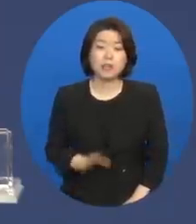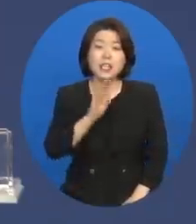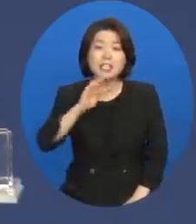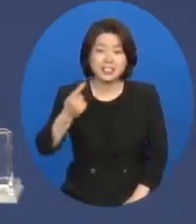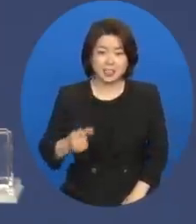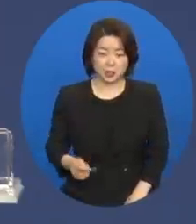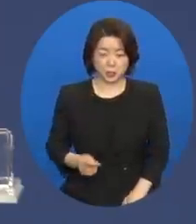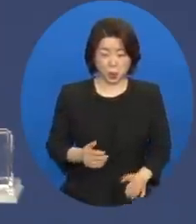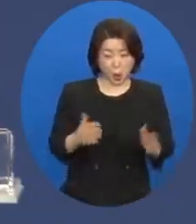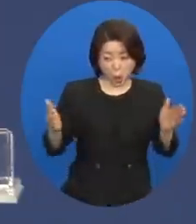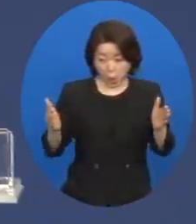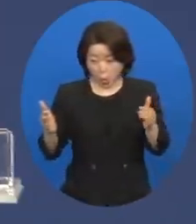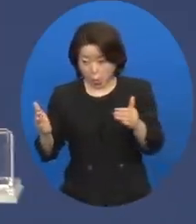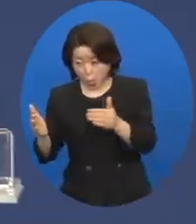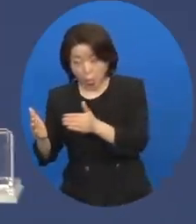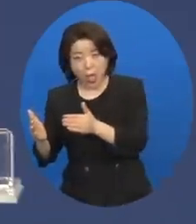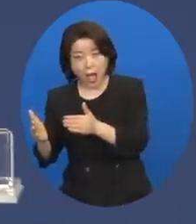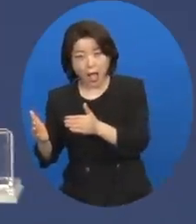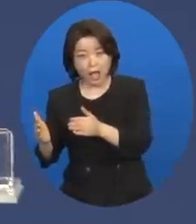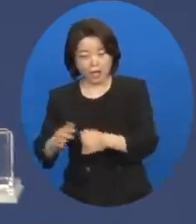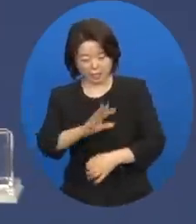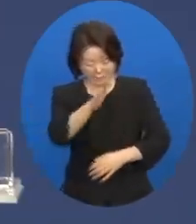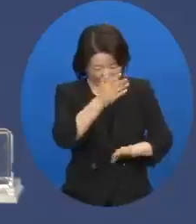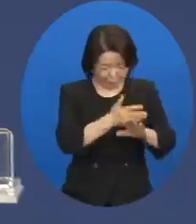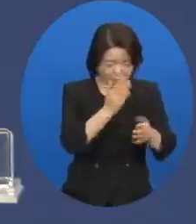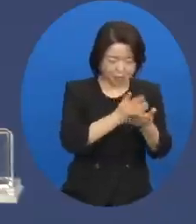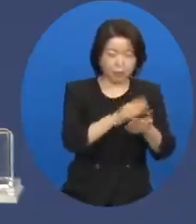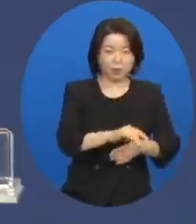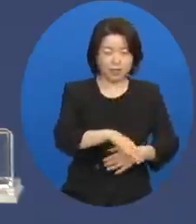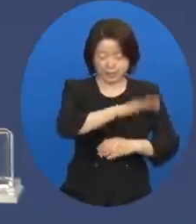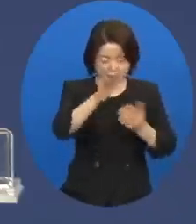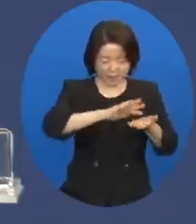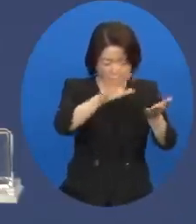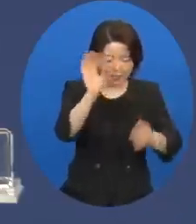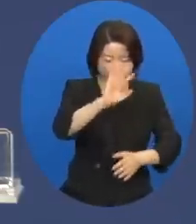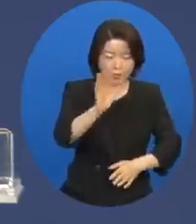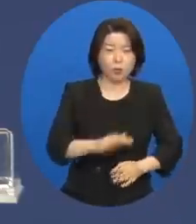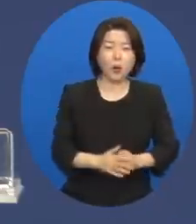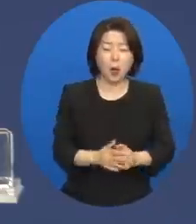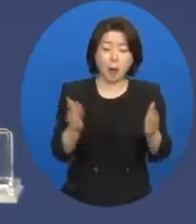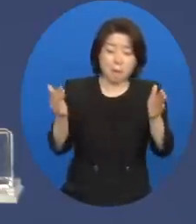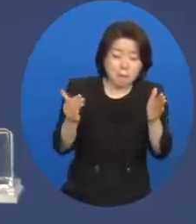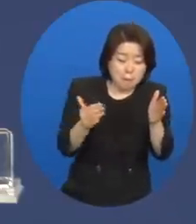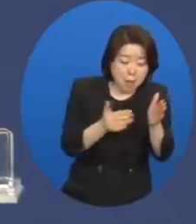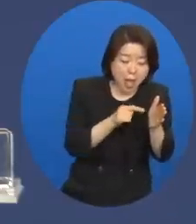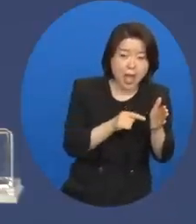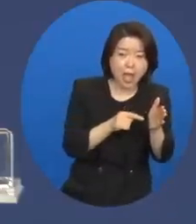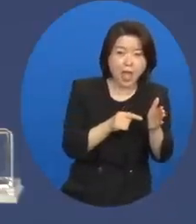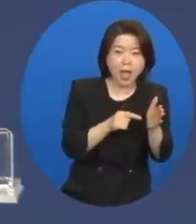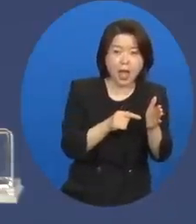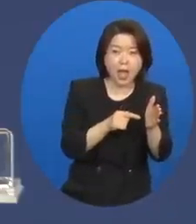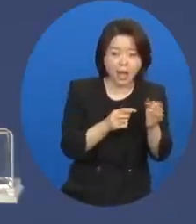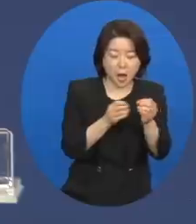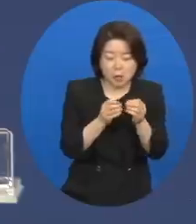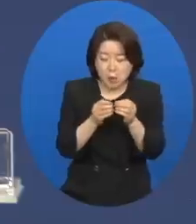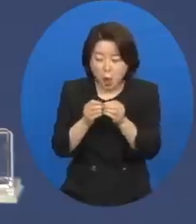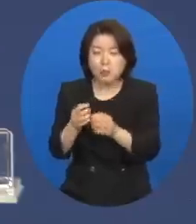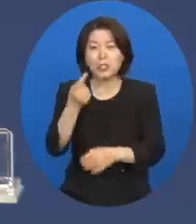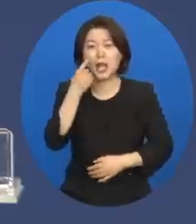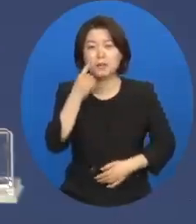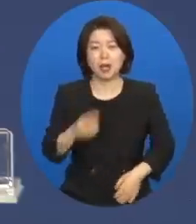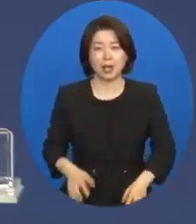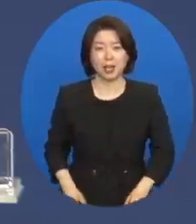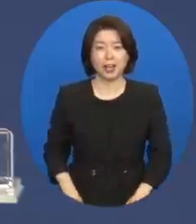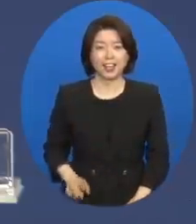마무리요, 지금. 아니, 다른 거 말고 다 얘기할 순 없어요. 마무리만 이렇게 해서 그 몇 문장은 하는데 한